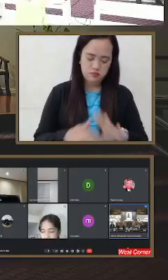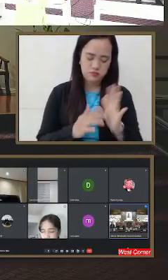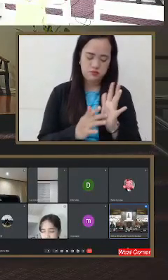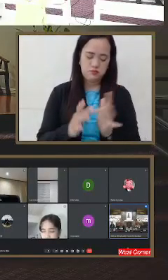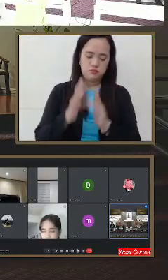po ni Hesus am